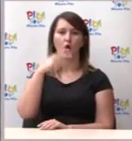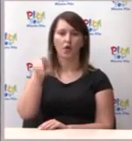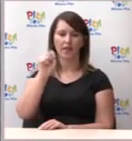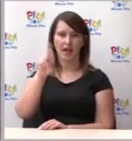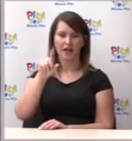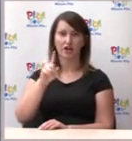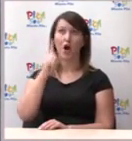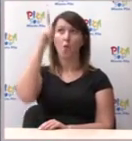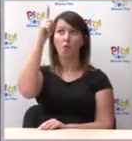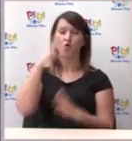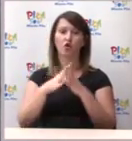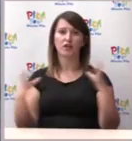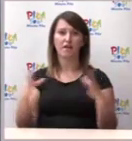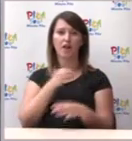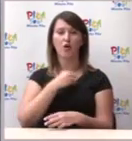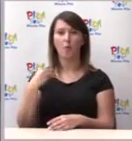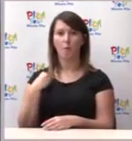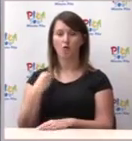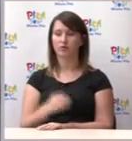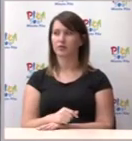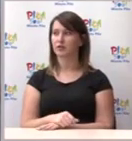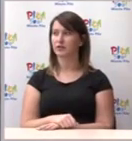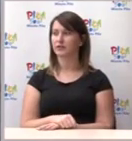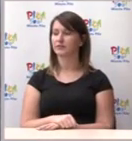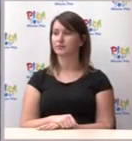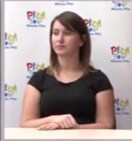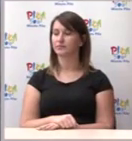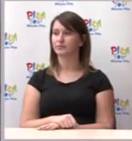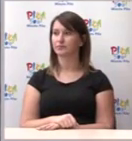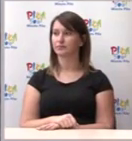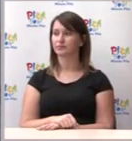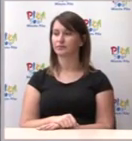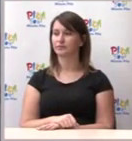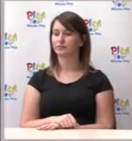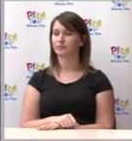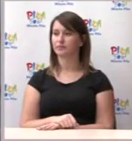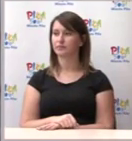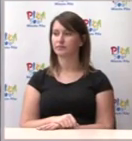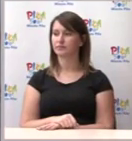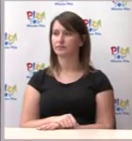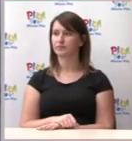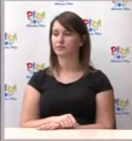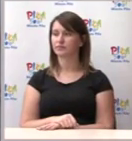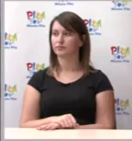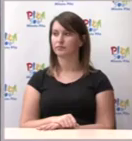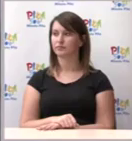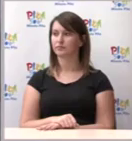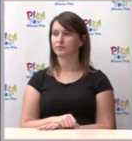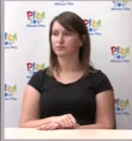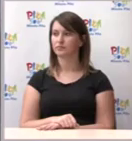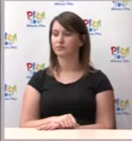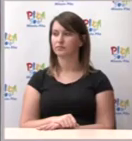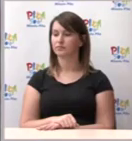warunki, sposoby, możliwości inwestowania w krajach afrykańskich. Natomiast dodam, że